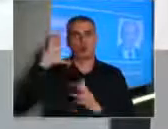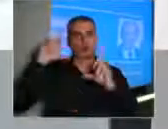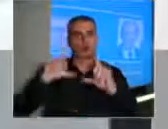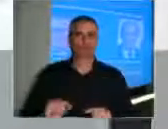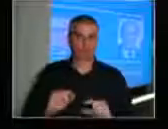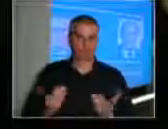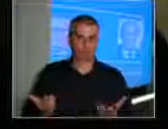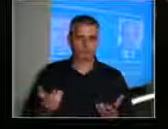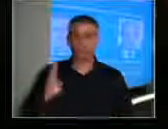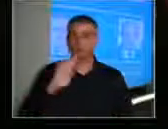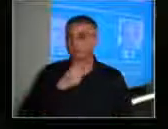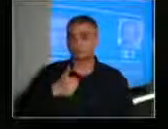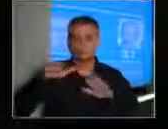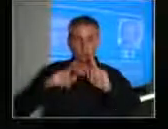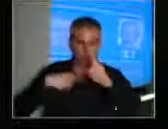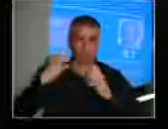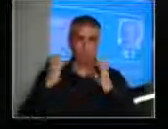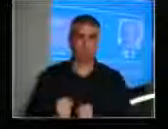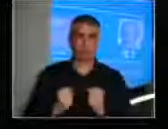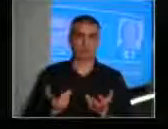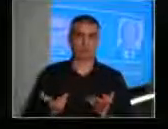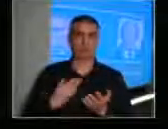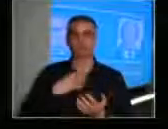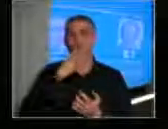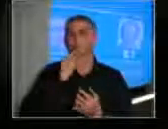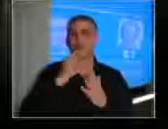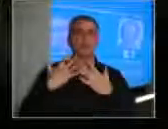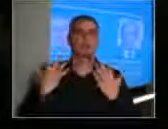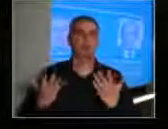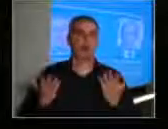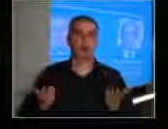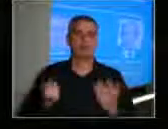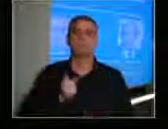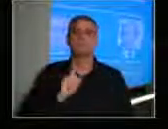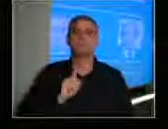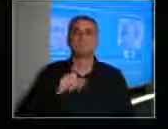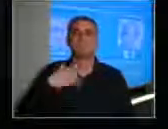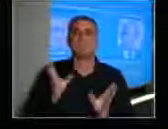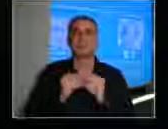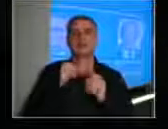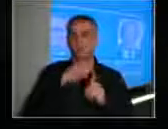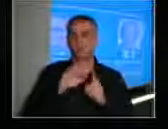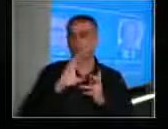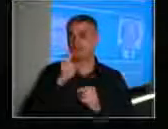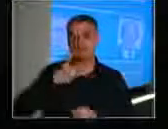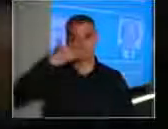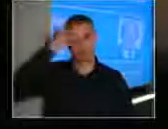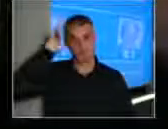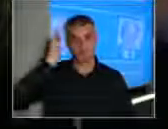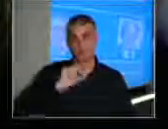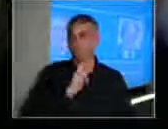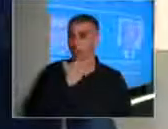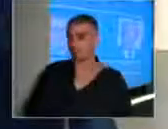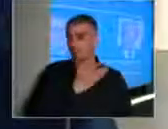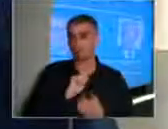ובכלל, נתניהו ראש הממשלה הבא, ובעצם השאלה הגדולה זה מי יהיה לצידו, האם זה יהיה יאיר לפיד ובני